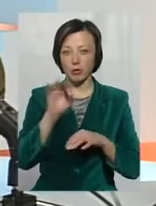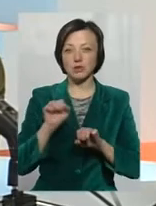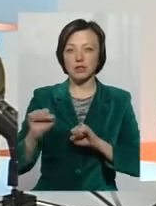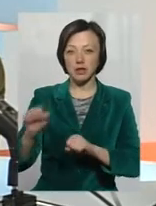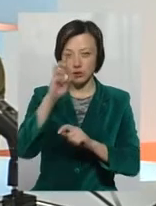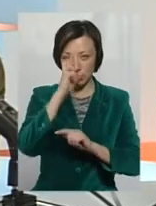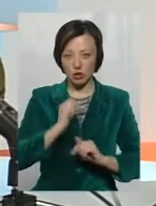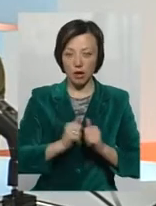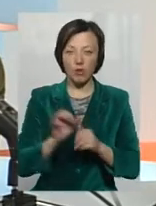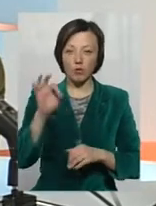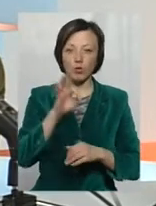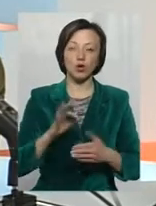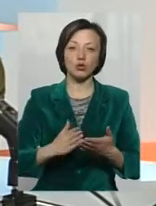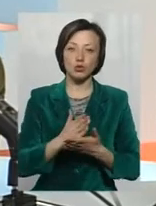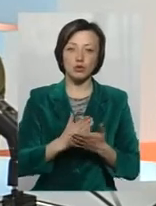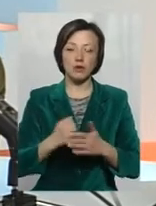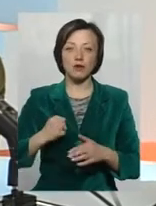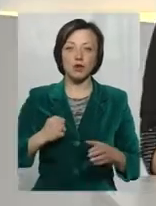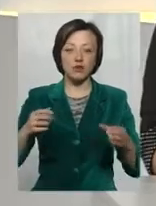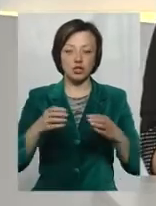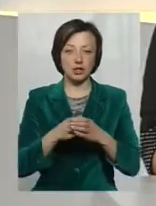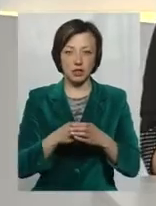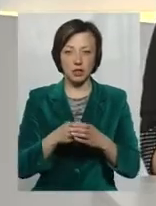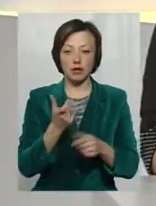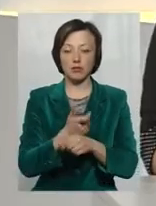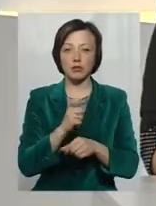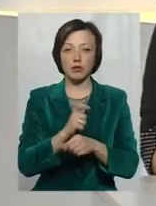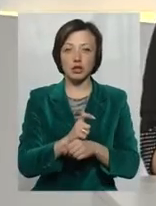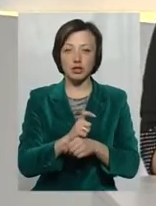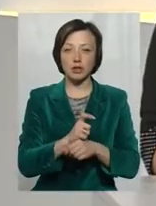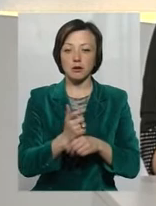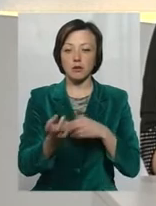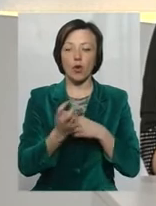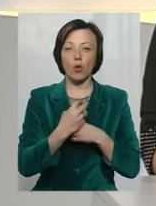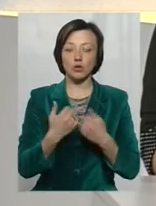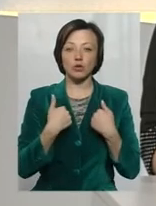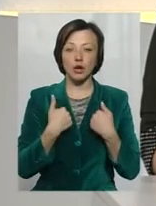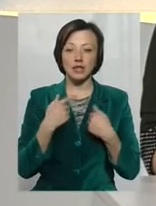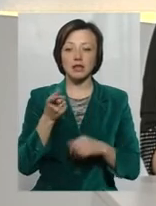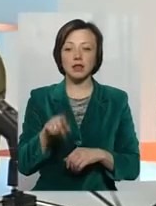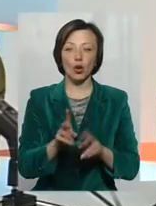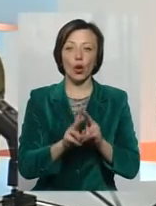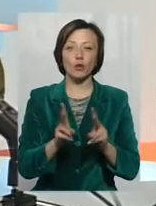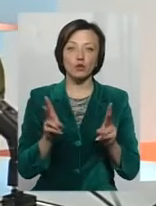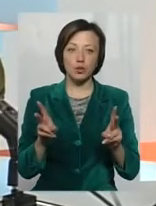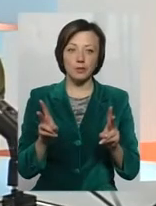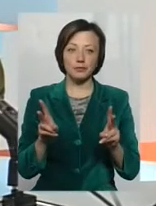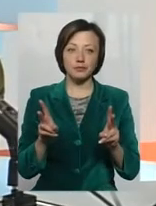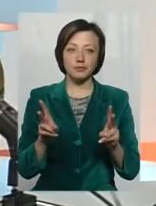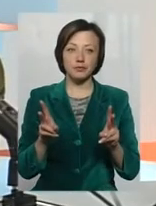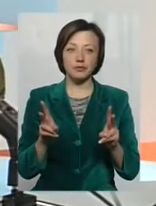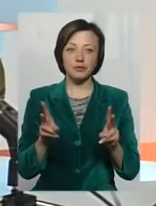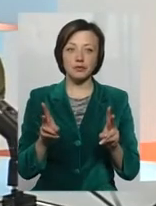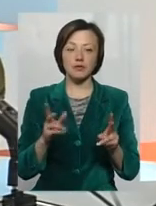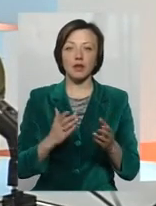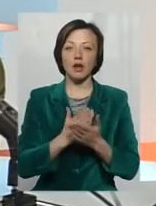про проходження служби в військовій частині. Більшість приходили до нас тих, хто в свій час проходили службу